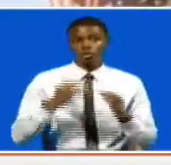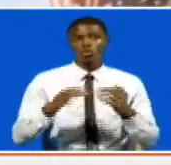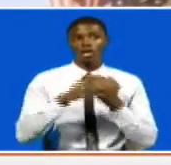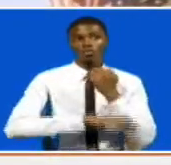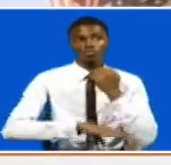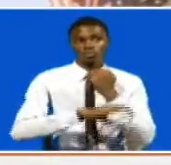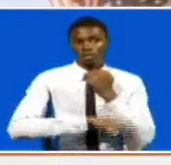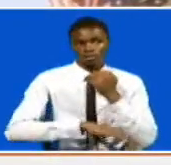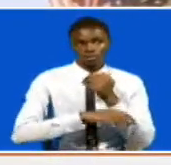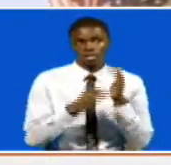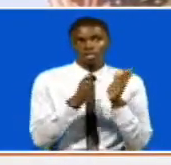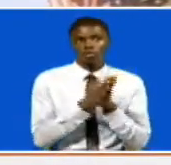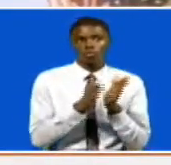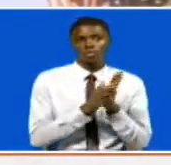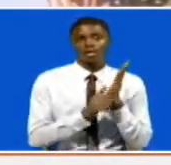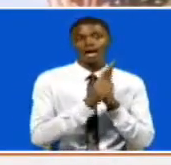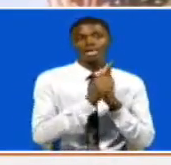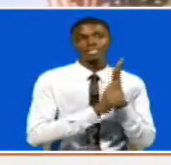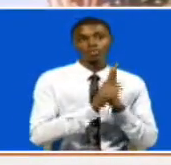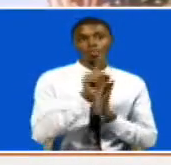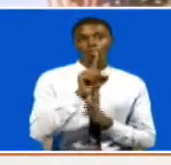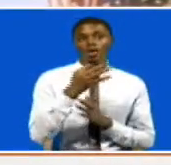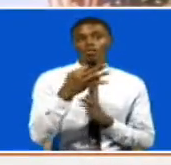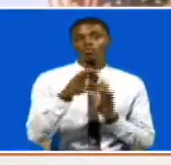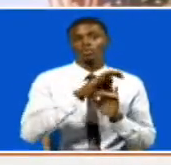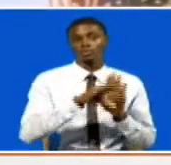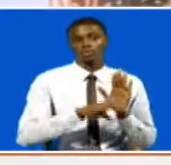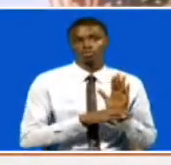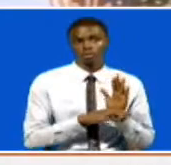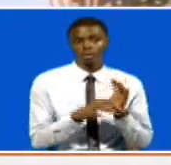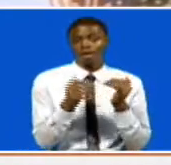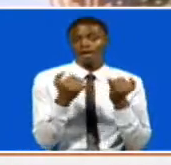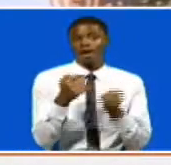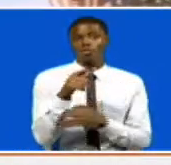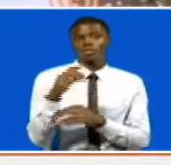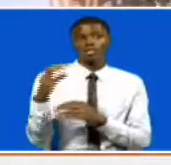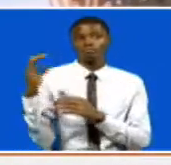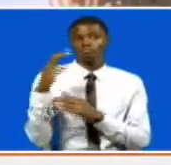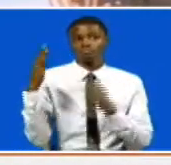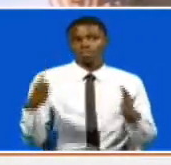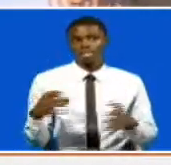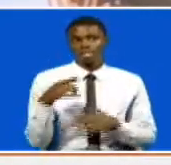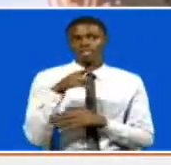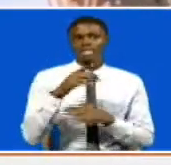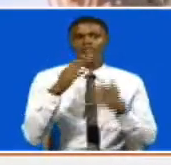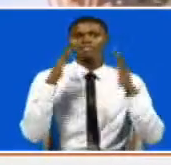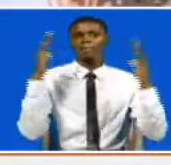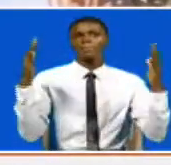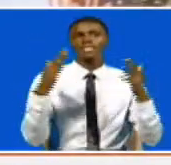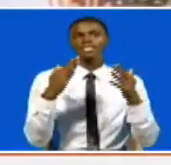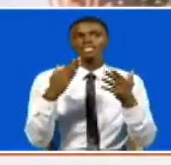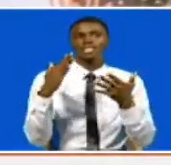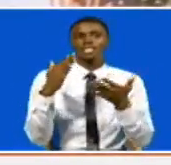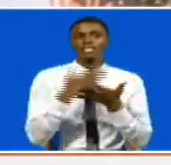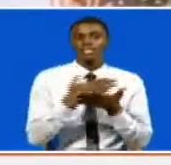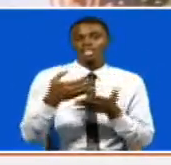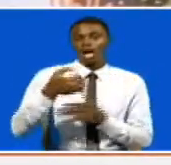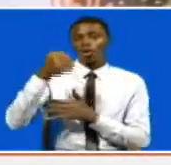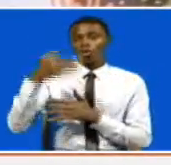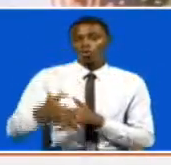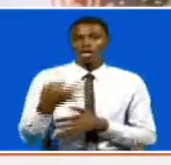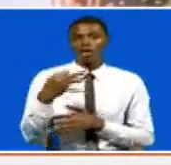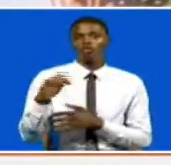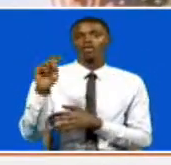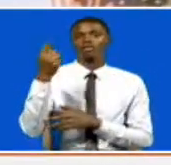kulingana na article 1 ya hiyo katiba. Sasa wewe mwananchi ndio the biggest shareholder in the Republic of